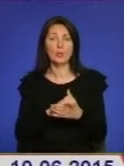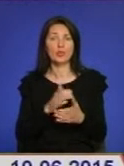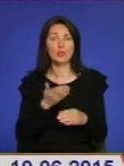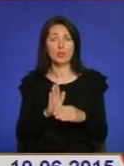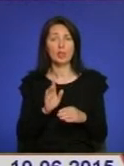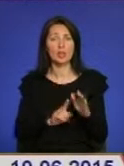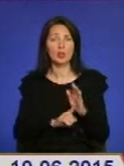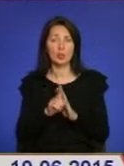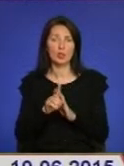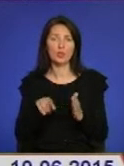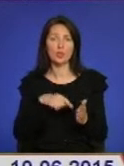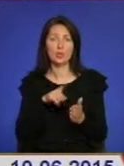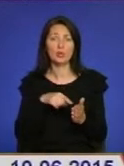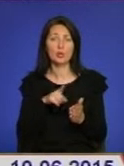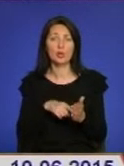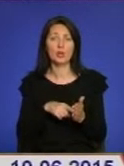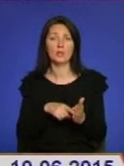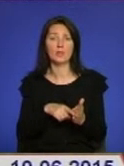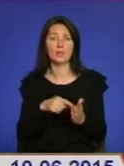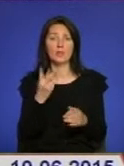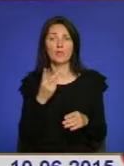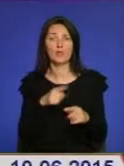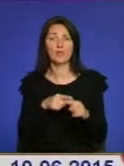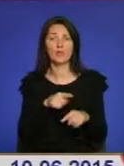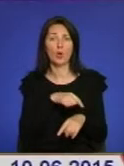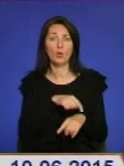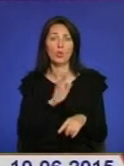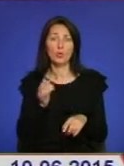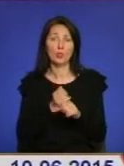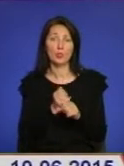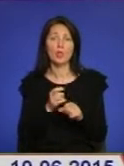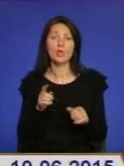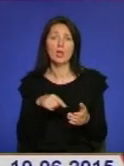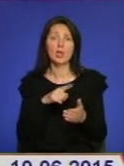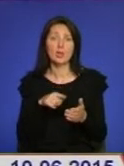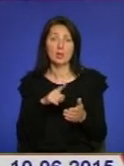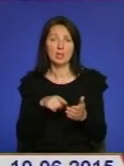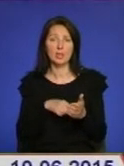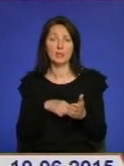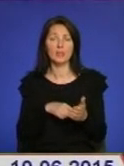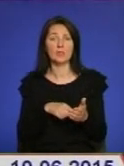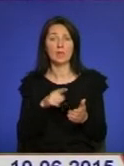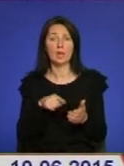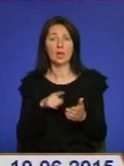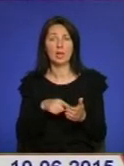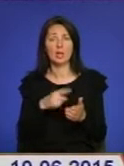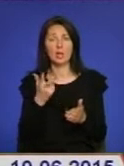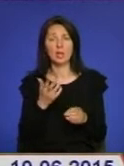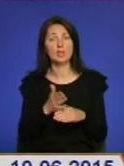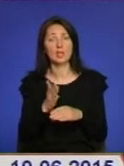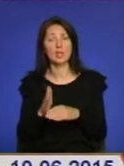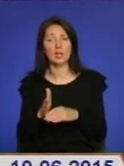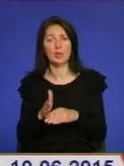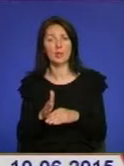будуть розпочнуть тестування. І 2,5 години вони будуть попрацювати над тестами. Тест складається з трьох частин, тобто це